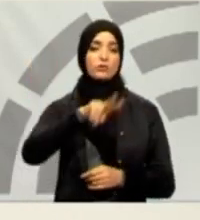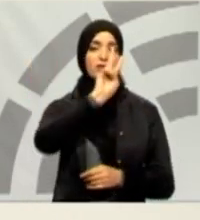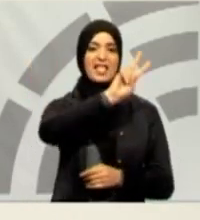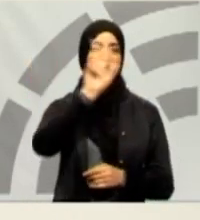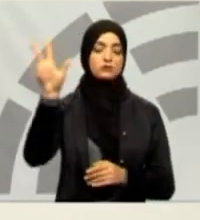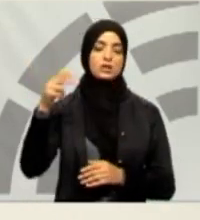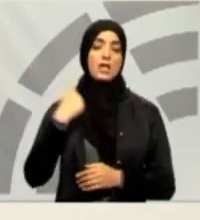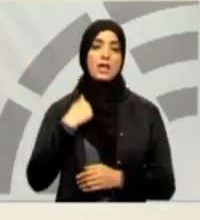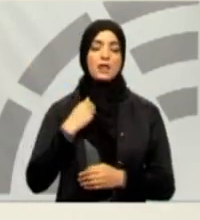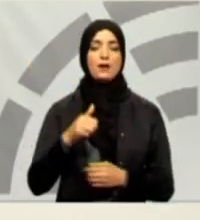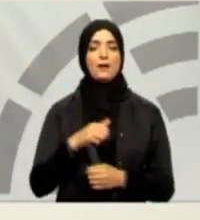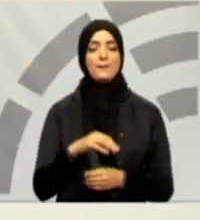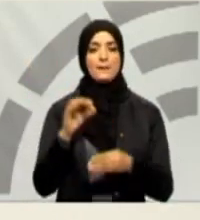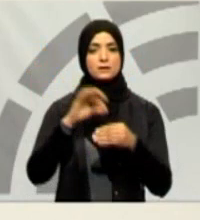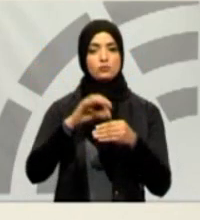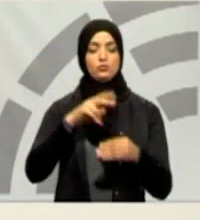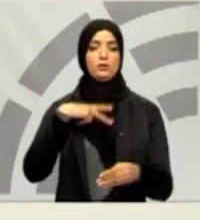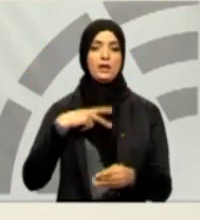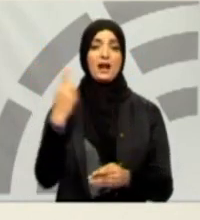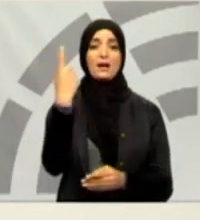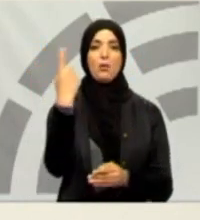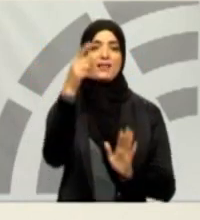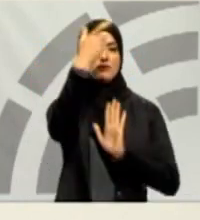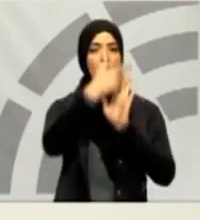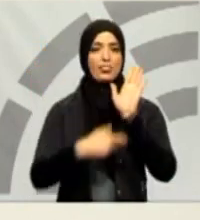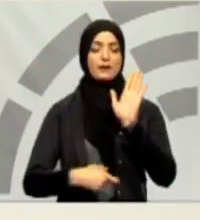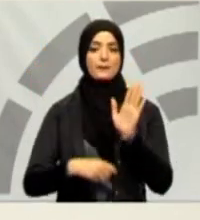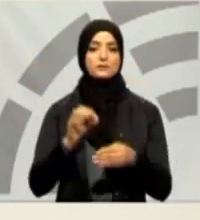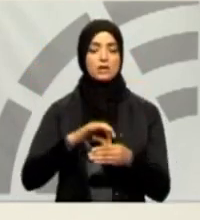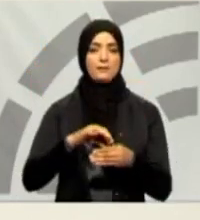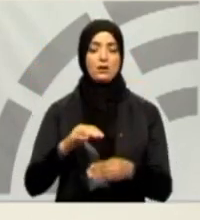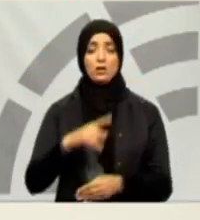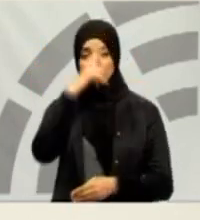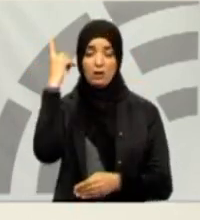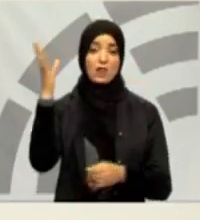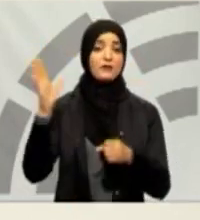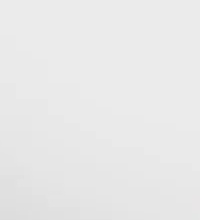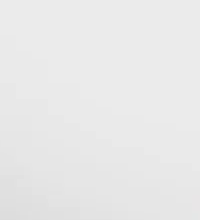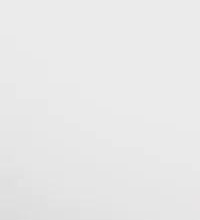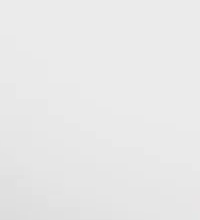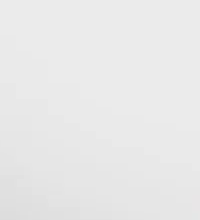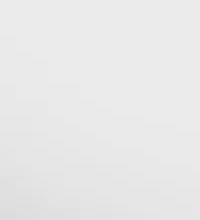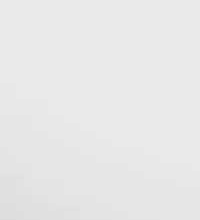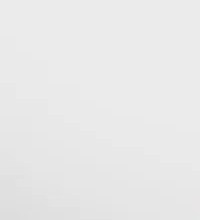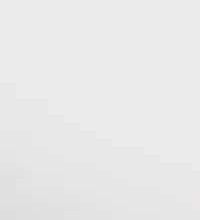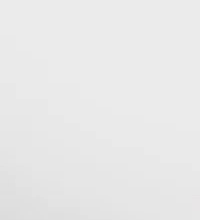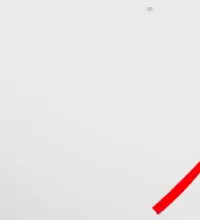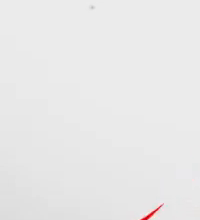الانتخابيه المستقل عبد السلام الدحماني رقم واحد في ورقه الانتخاب والله ولي التوفيق